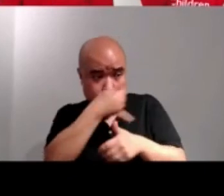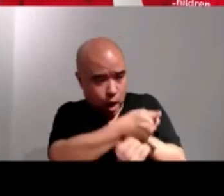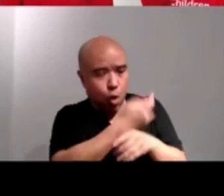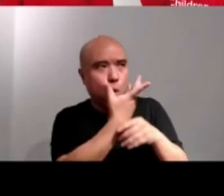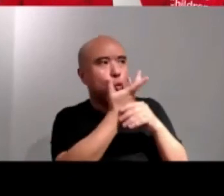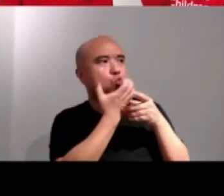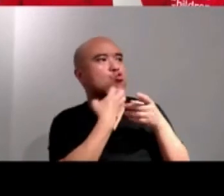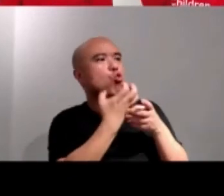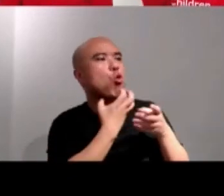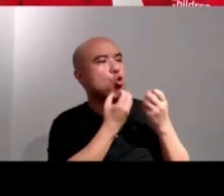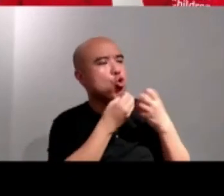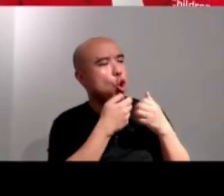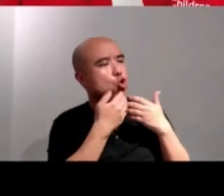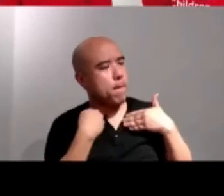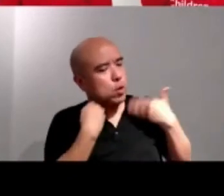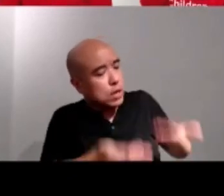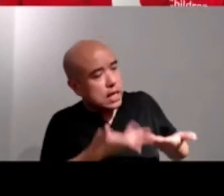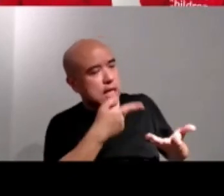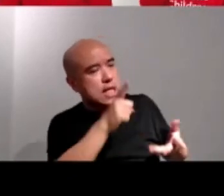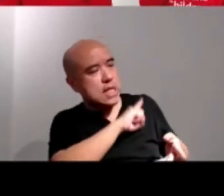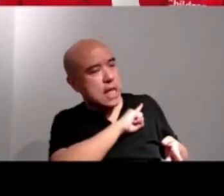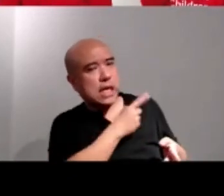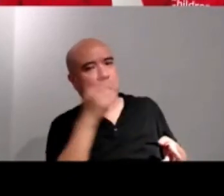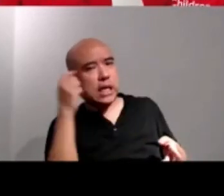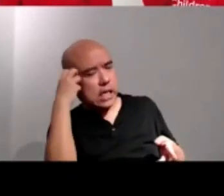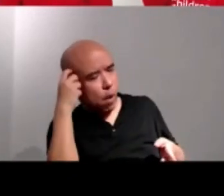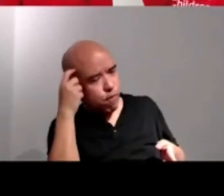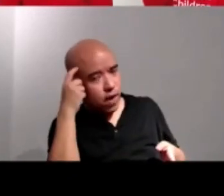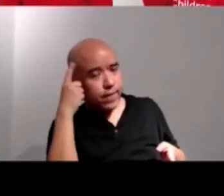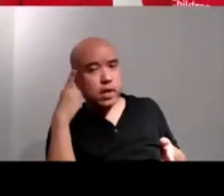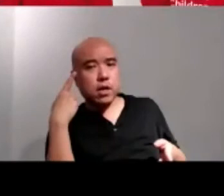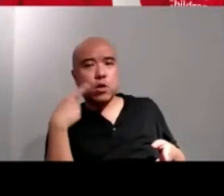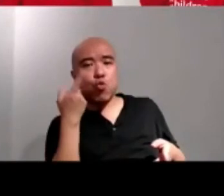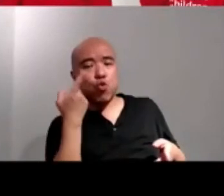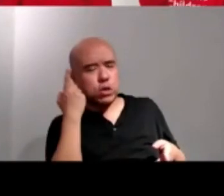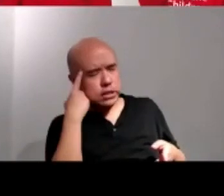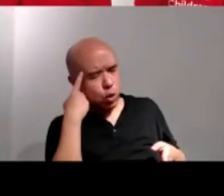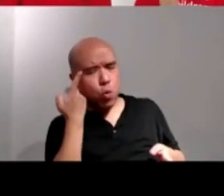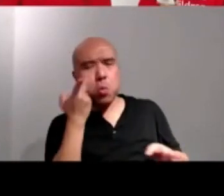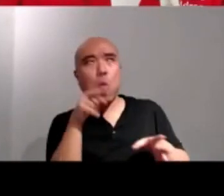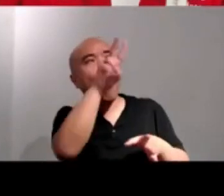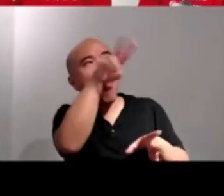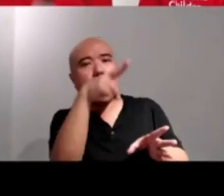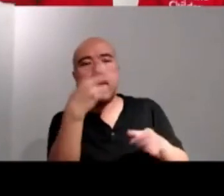夠全天候啦，7/24小時咁樣咧，去知道佢哋能夠點樣獲得嘅援助。